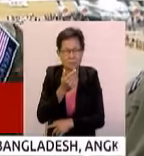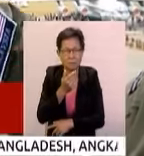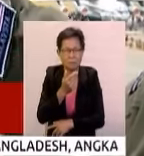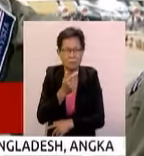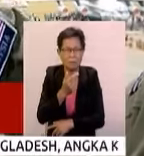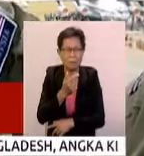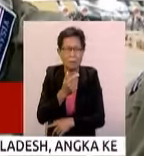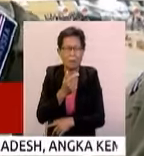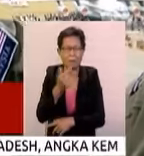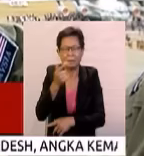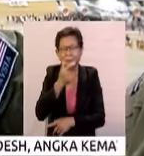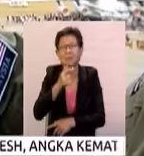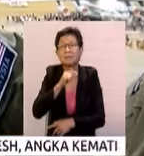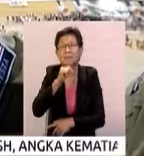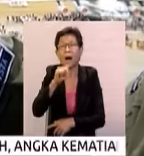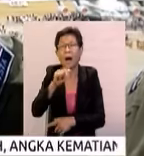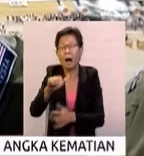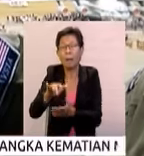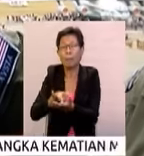mengambil peluang untuk